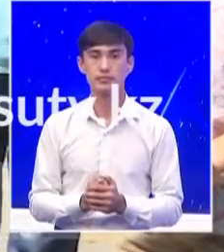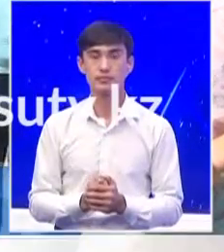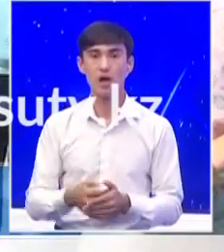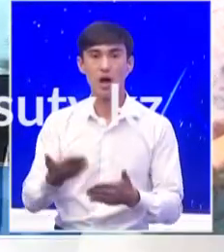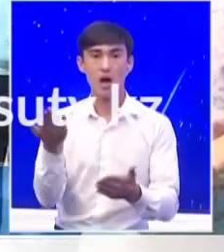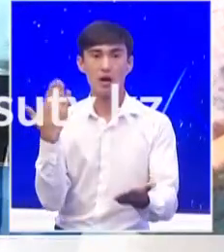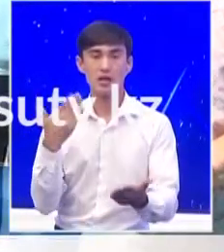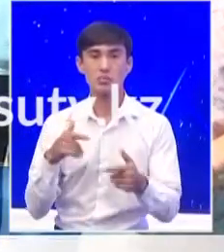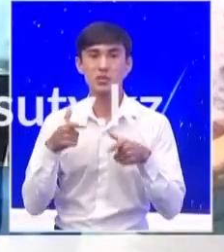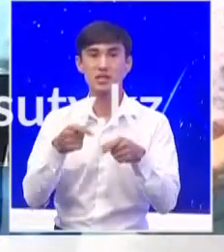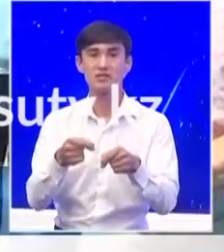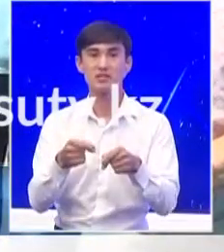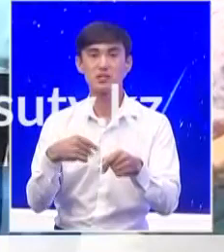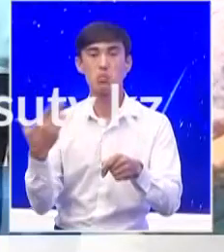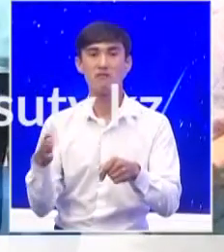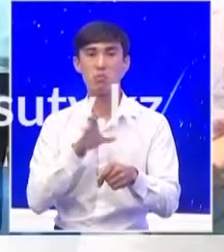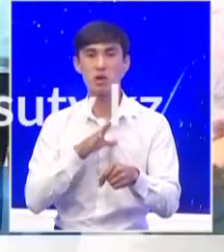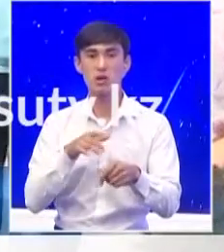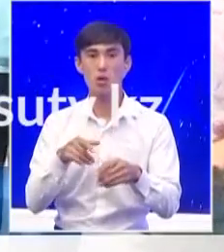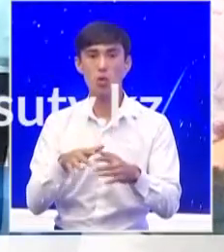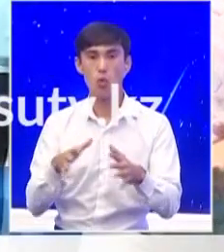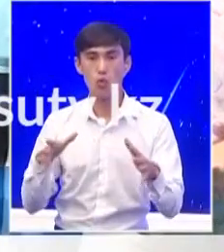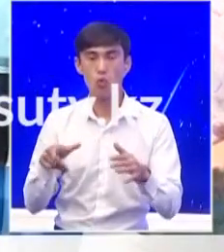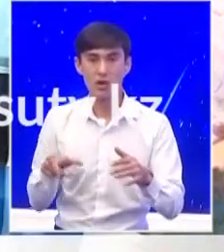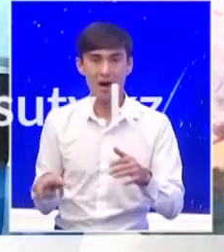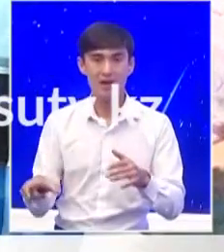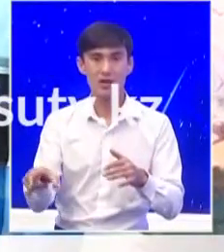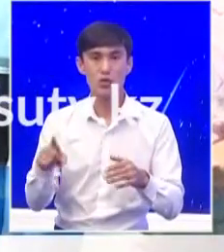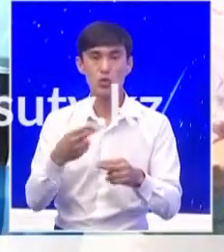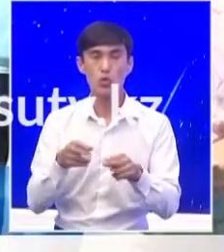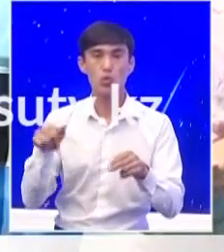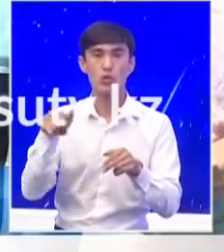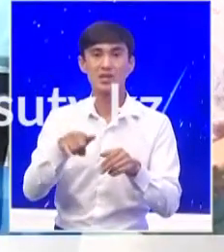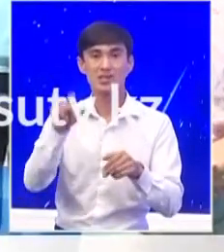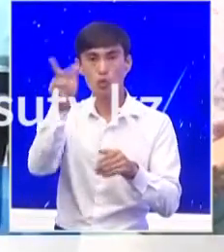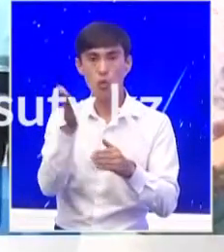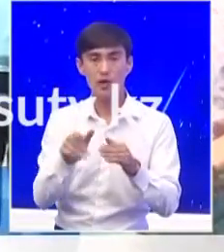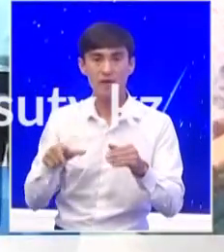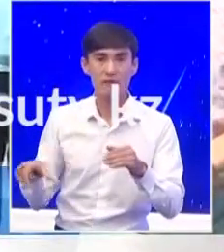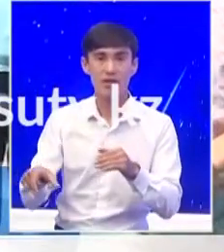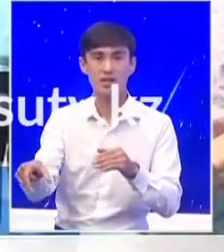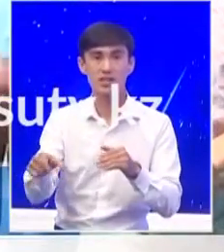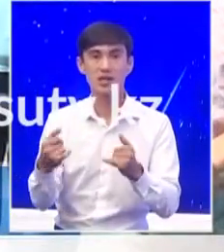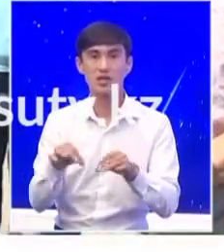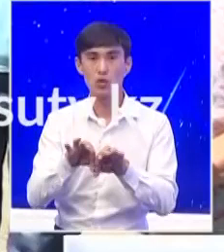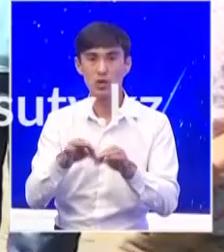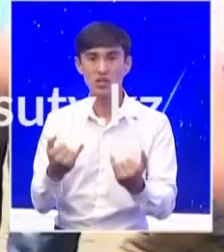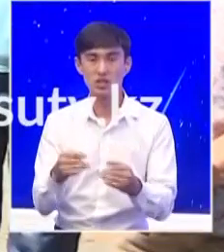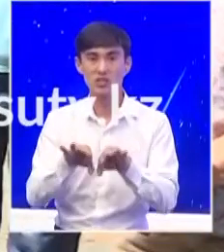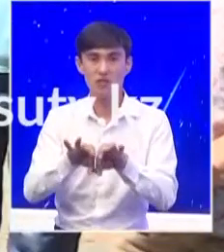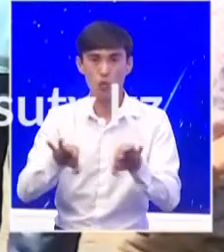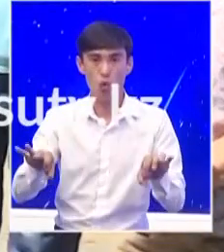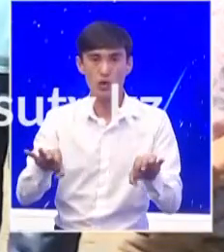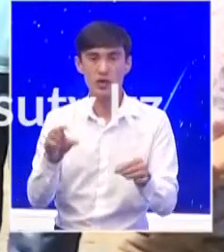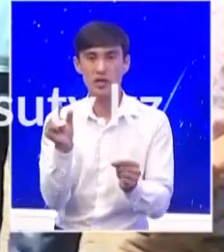Раньше при заезде в село справа был глубокий арык, куда стекала вся горная вода. Сейчас поставили очень тонкие трубы. В нее даже ведро воды не